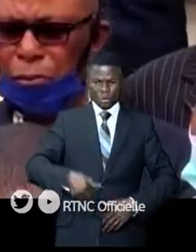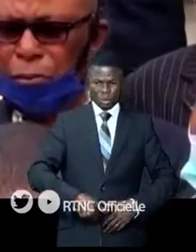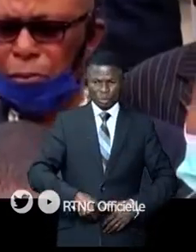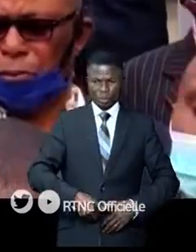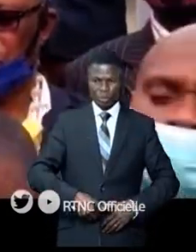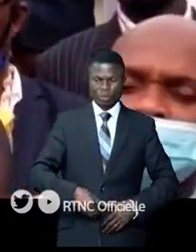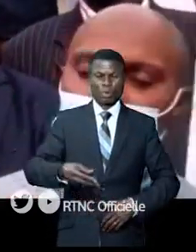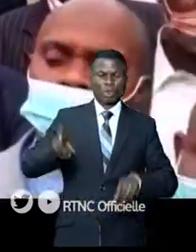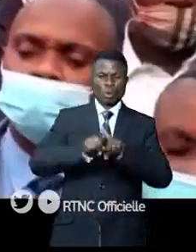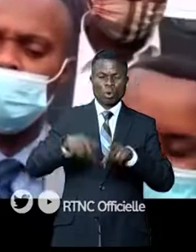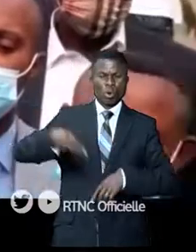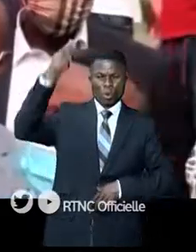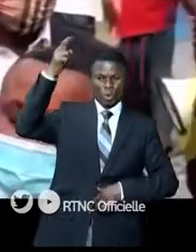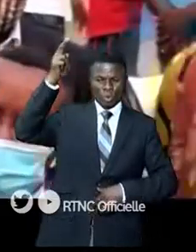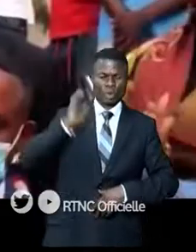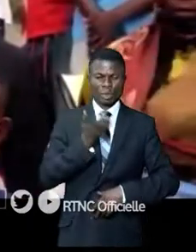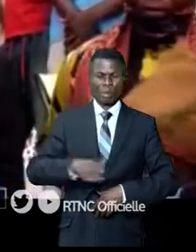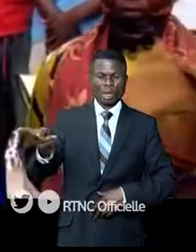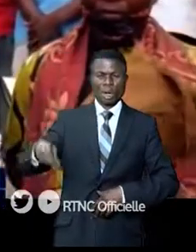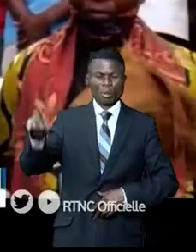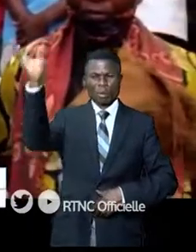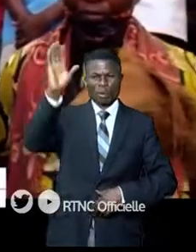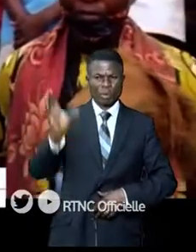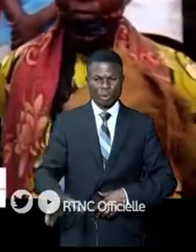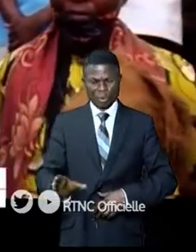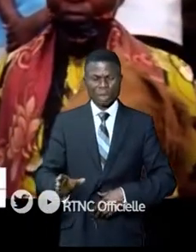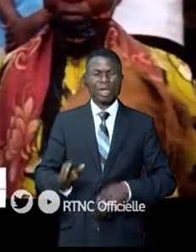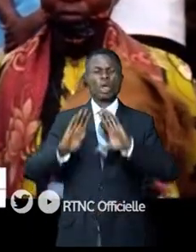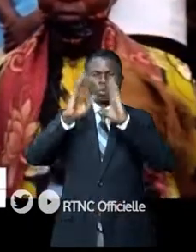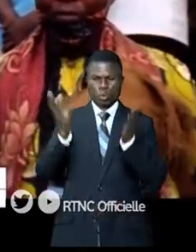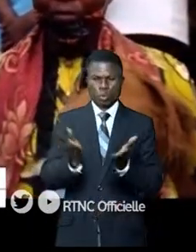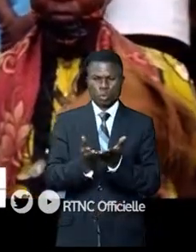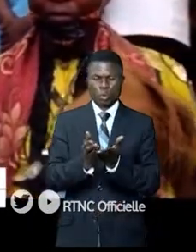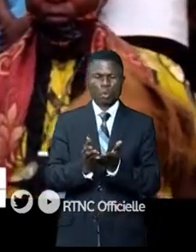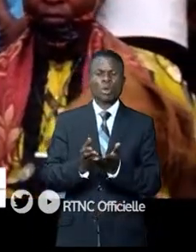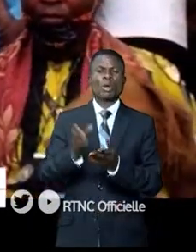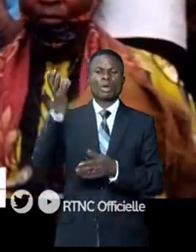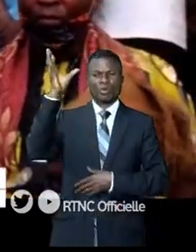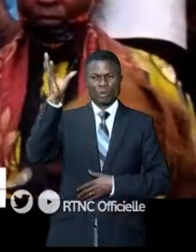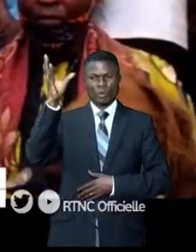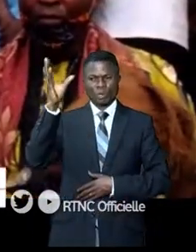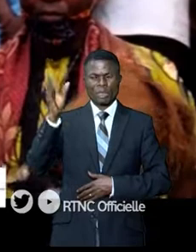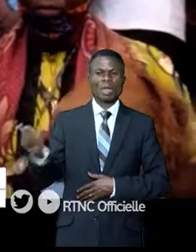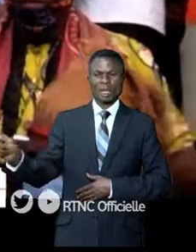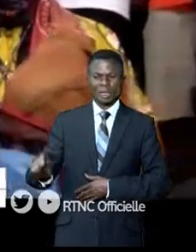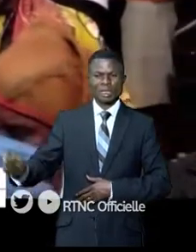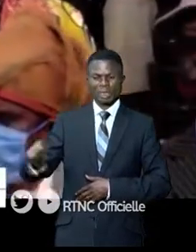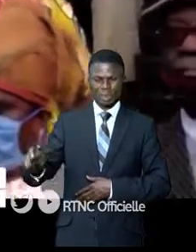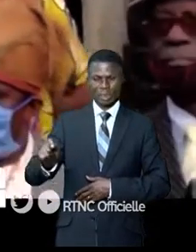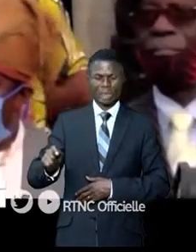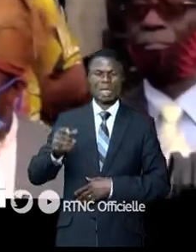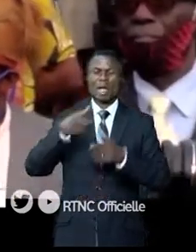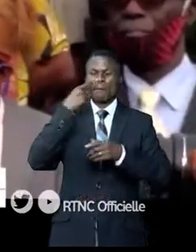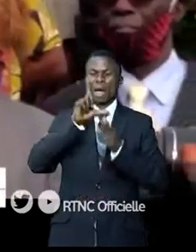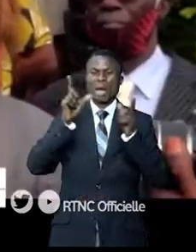au rang des héros nationaux. La province du Congo central, c'est l'ensemble des communautés locales, des 10 territoires qui partagent la même